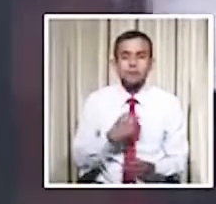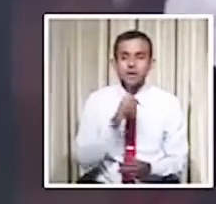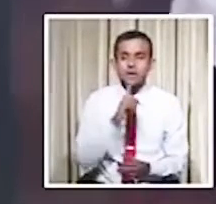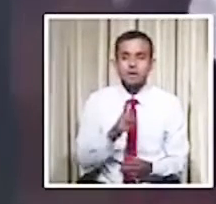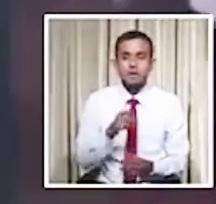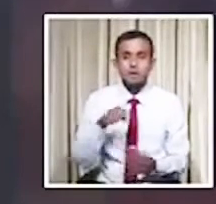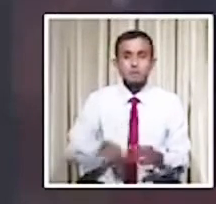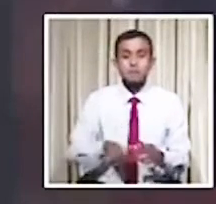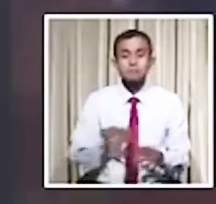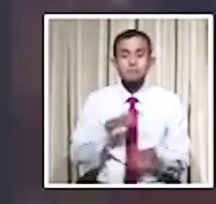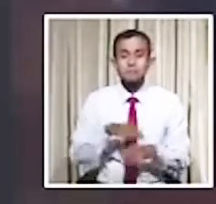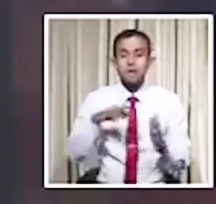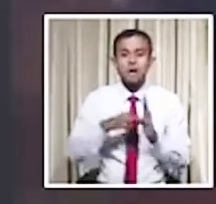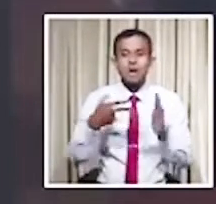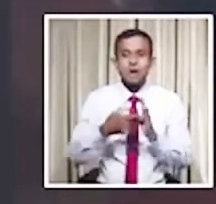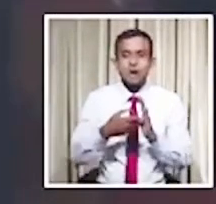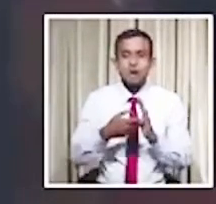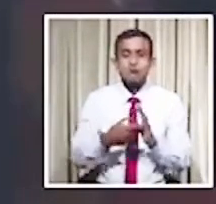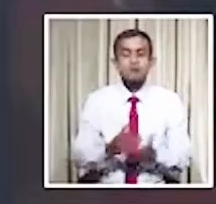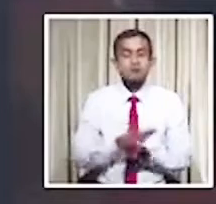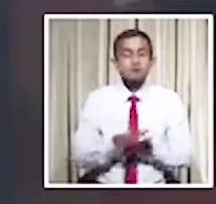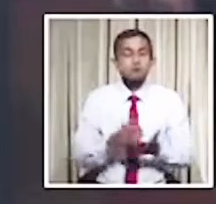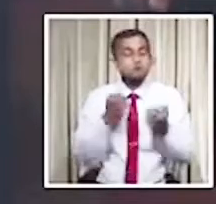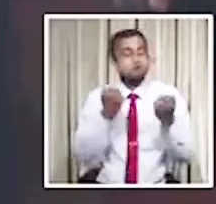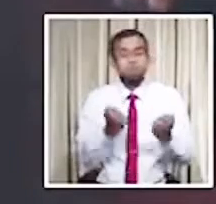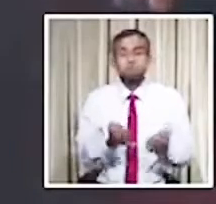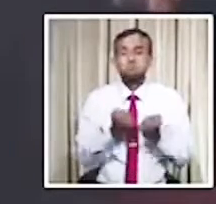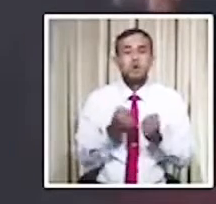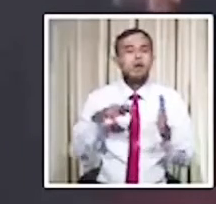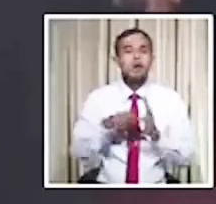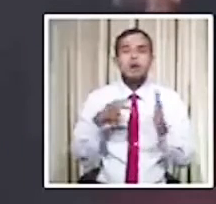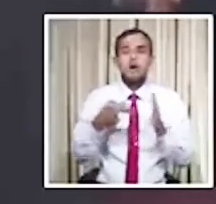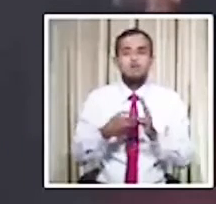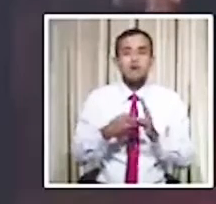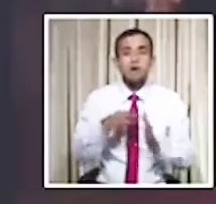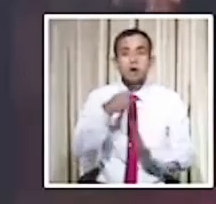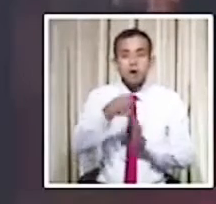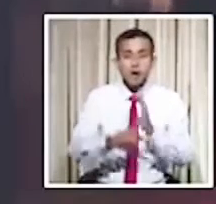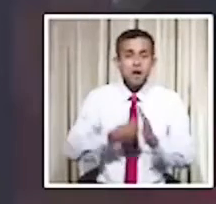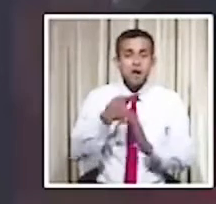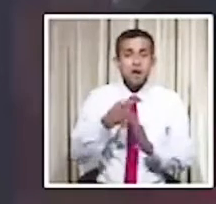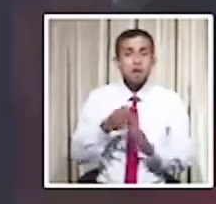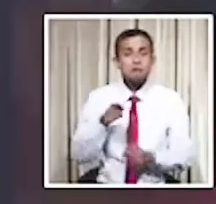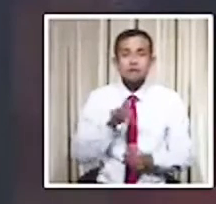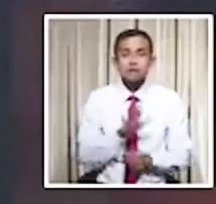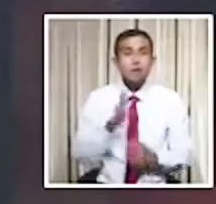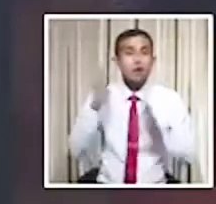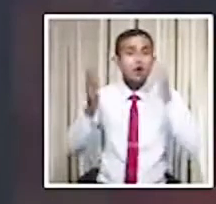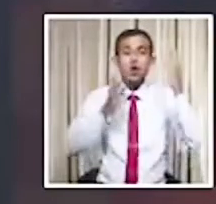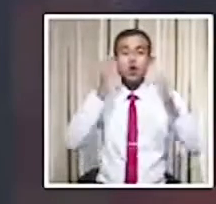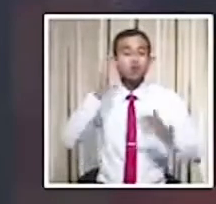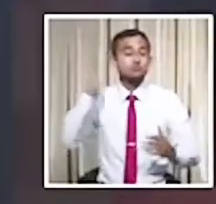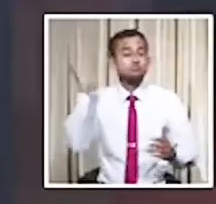ඕන මෙවර 2022 ආණ්ඩුකහ මුන්මුලියපට පාදීඩානද මෙගවම් සවාලකුරිය පාදීඩාගම්. ඊළඟයිල් මතුමැටි